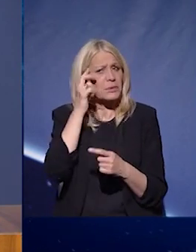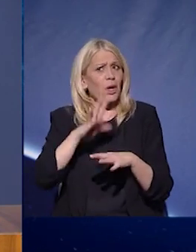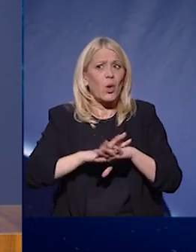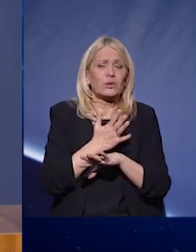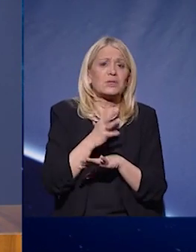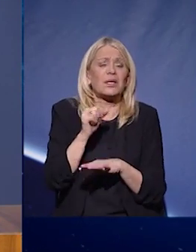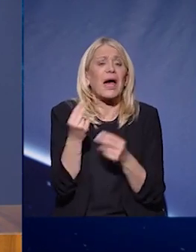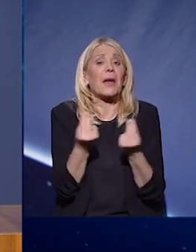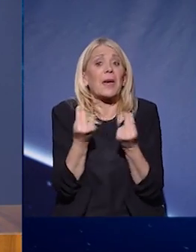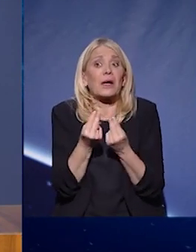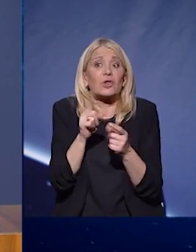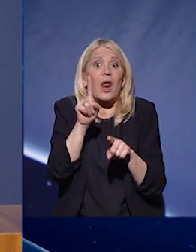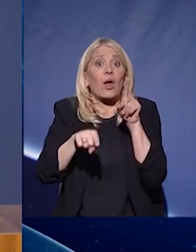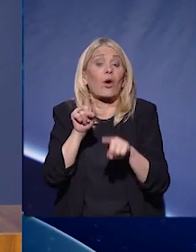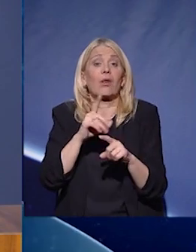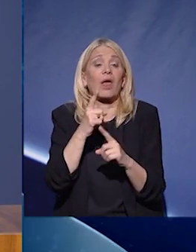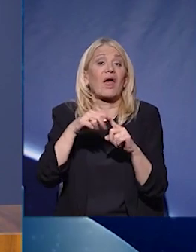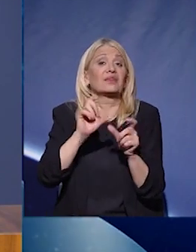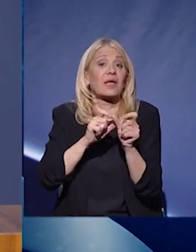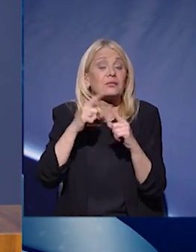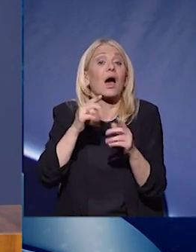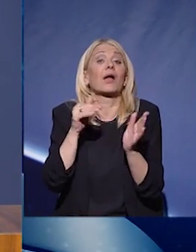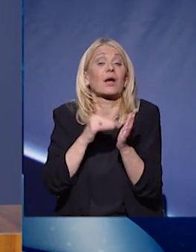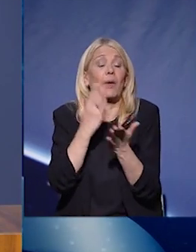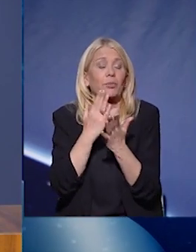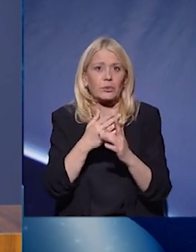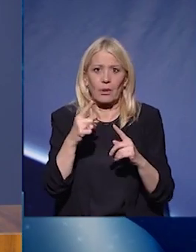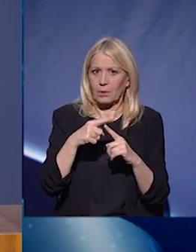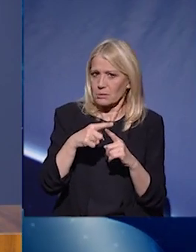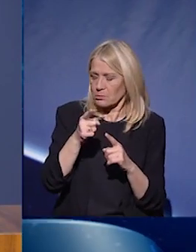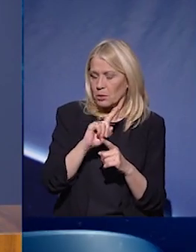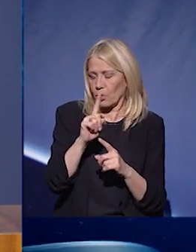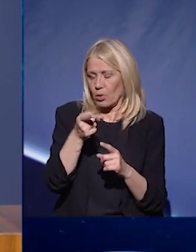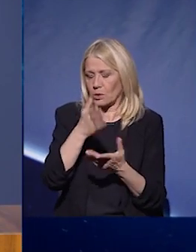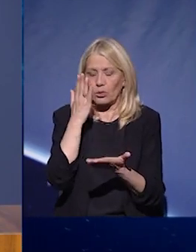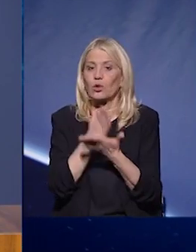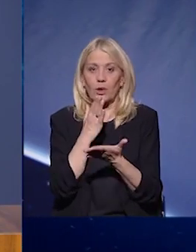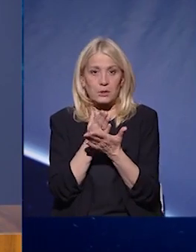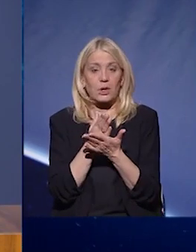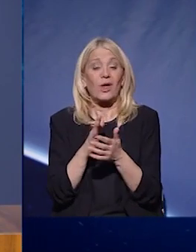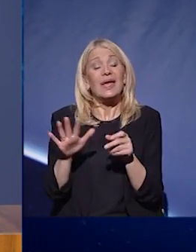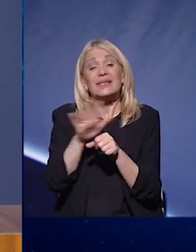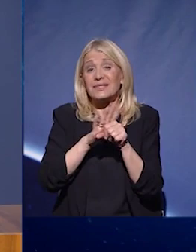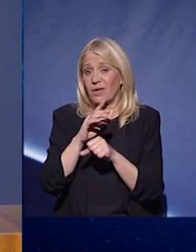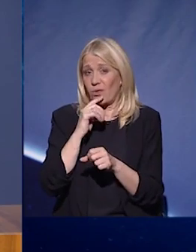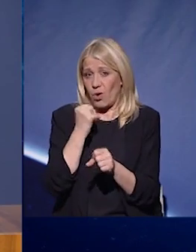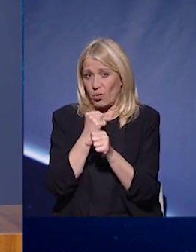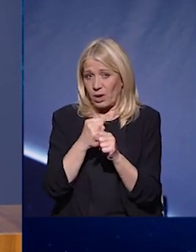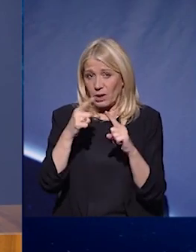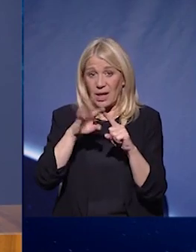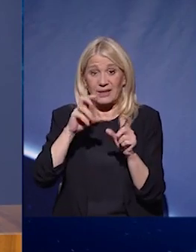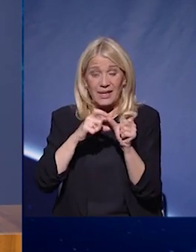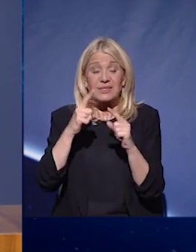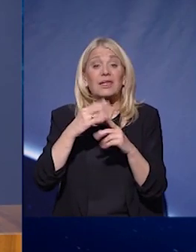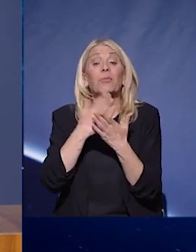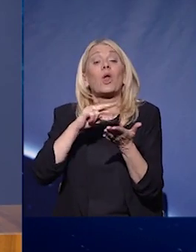utisak da neko nije testiran, a da je trebalo da bude testiran. To se nije desilo. Znači, svi koji su